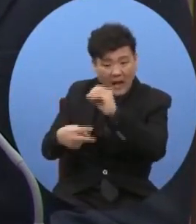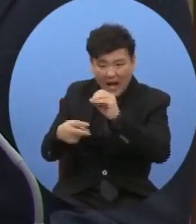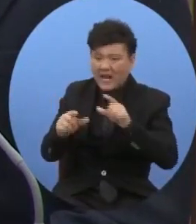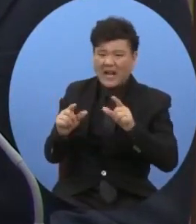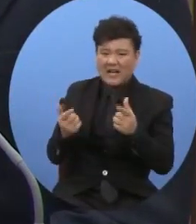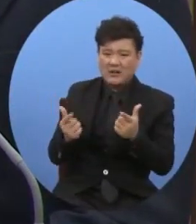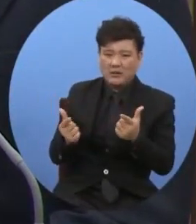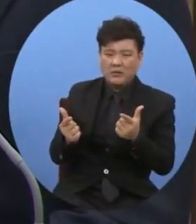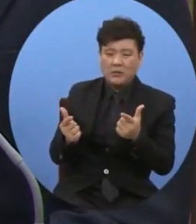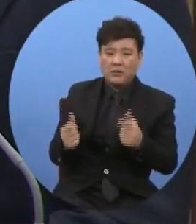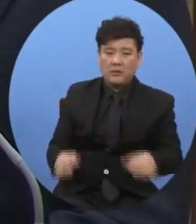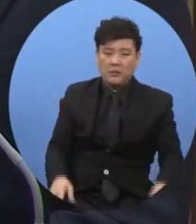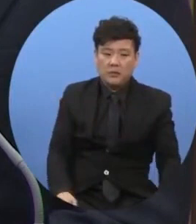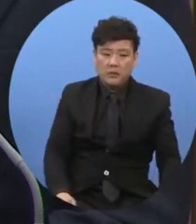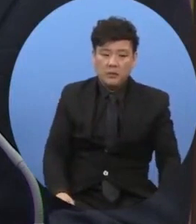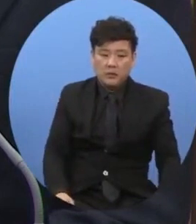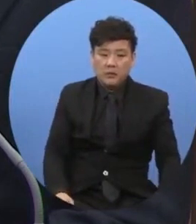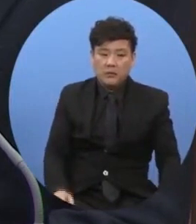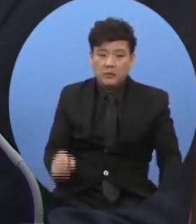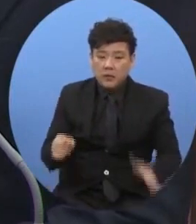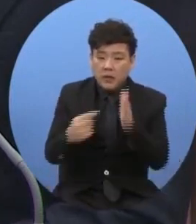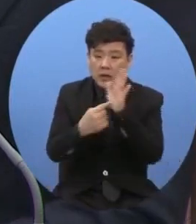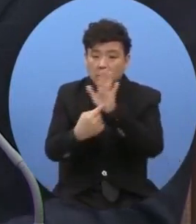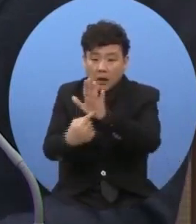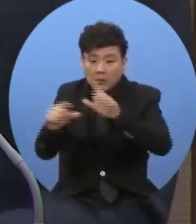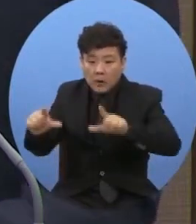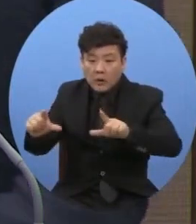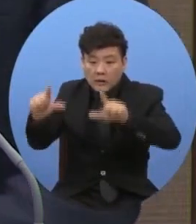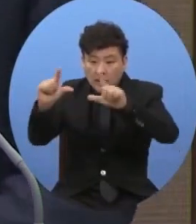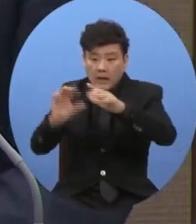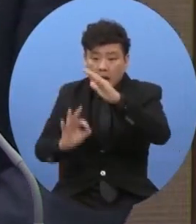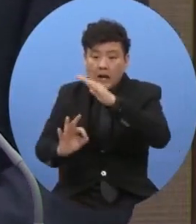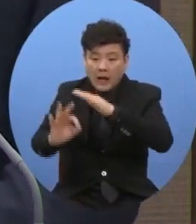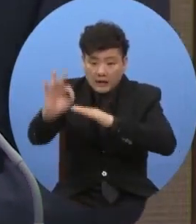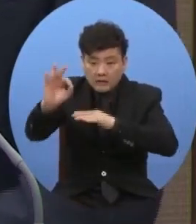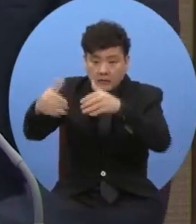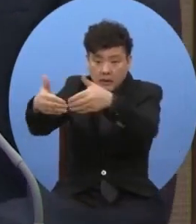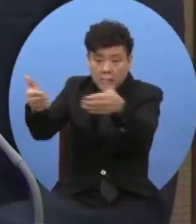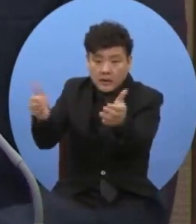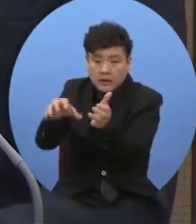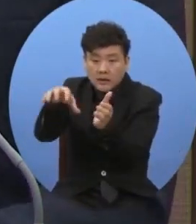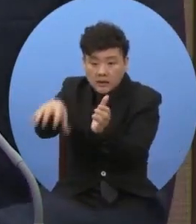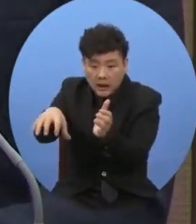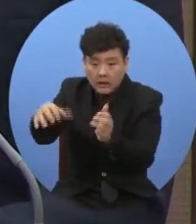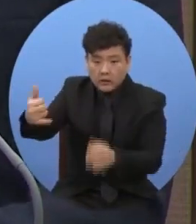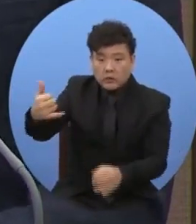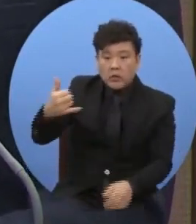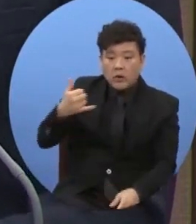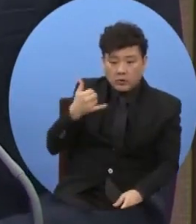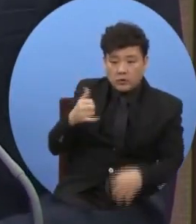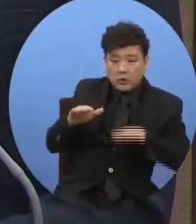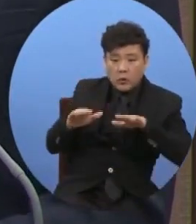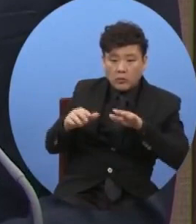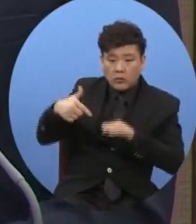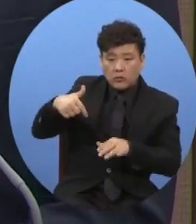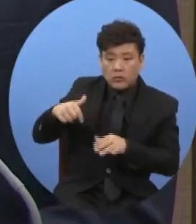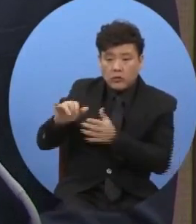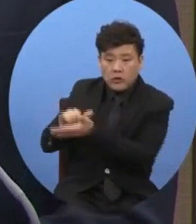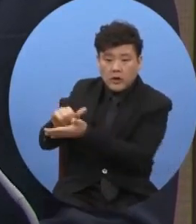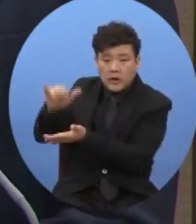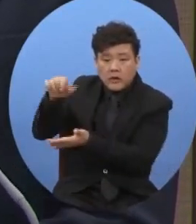어려운 사안이고요. 또 그 발표하는 날 아침에 당으로부터 연락이 와서 오늘 김포와 이런 논의가 있었으니까